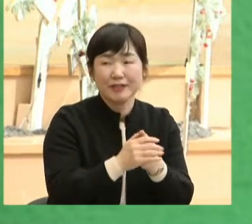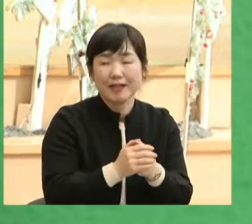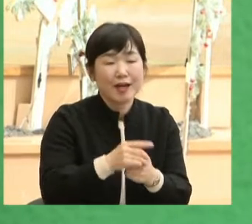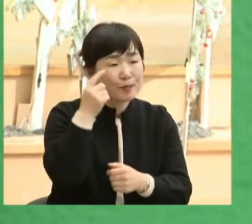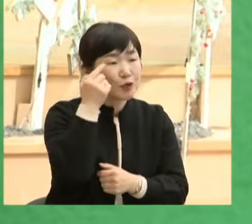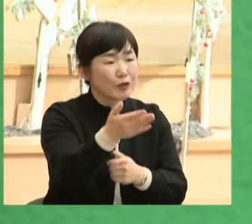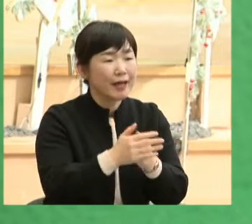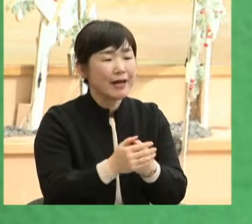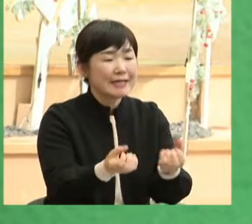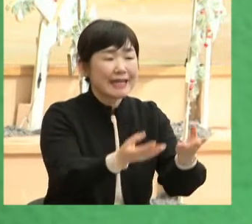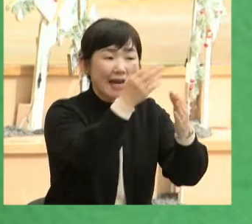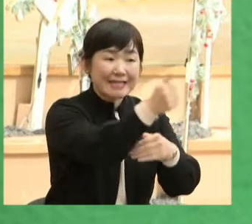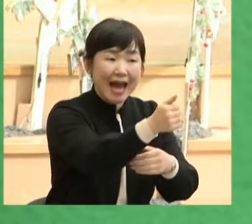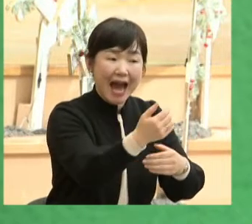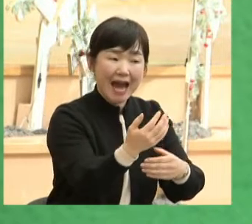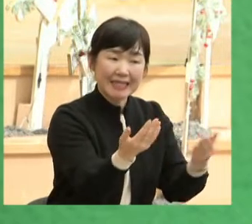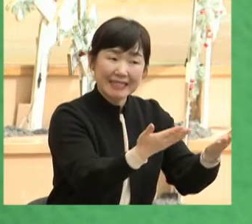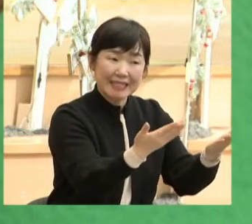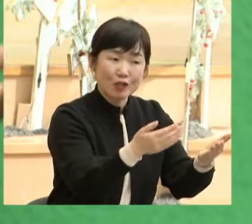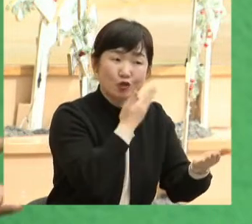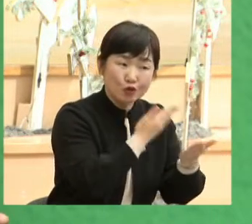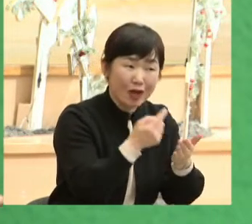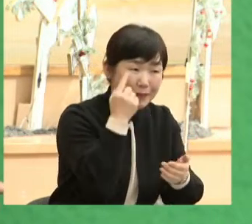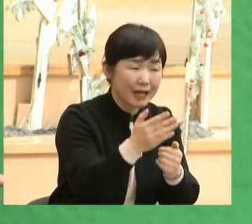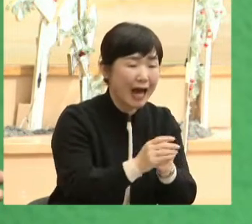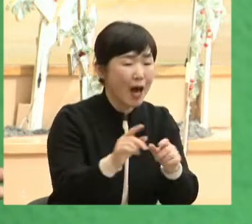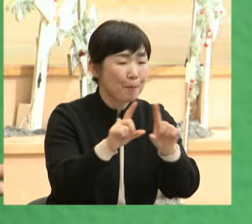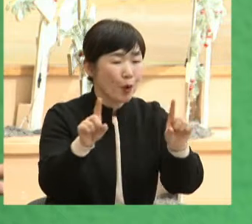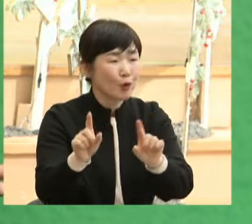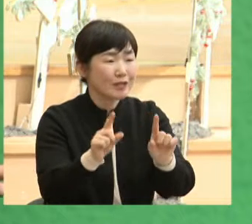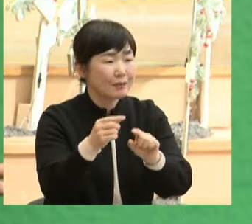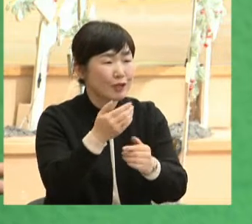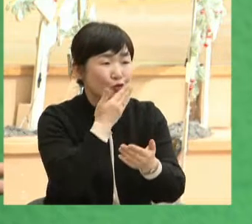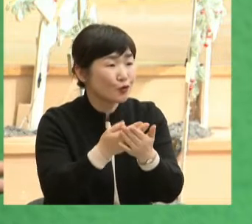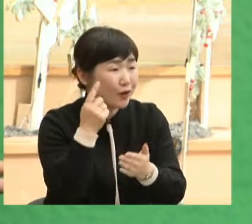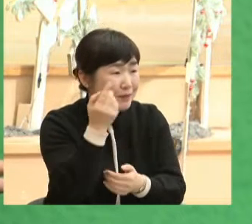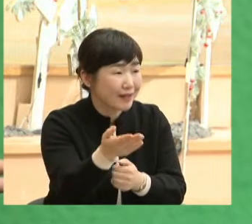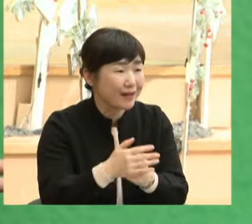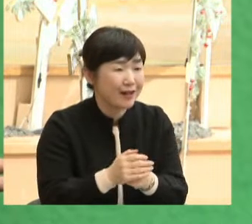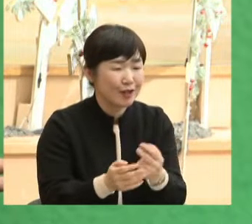제사장의 직무가 중요합니까 일상의 삶이 중요합니까